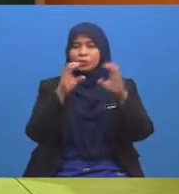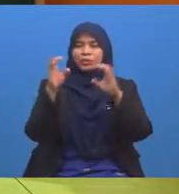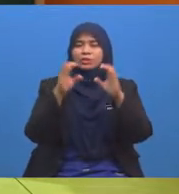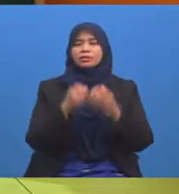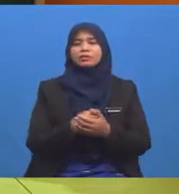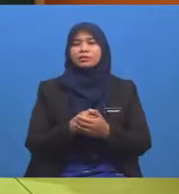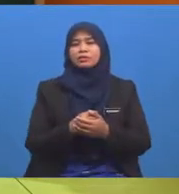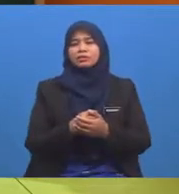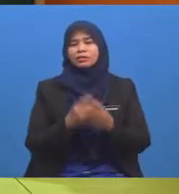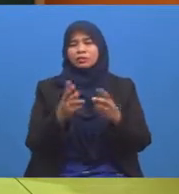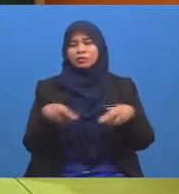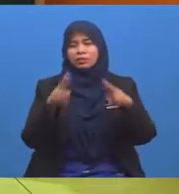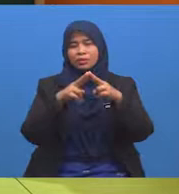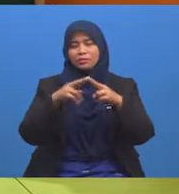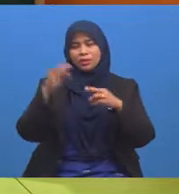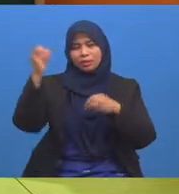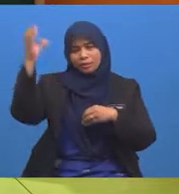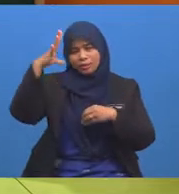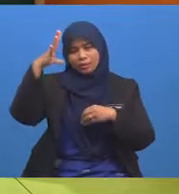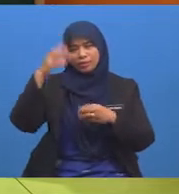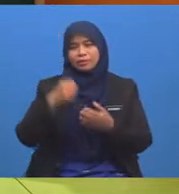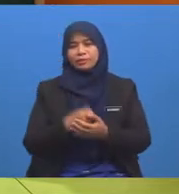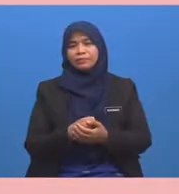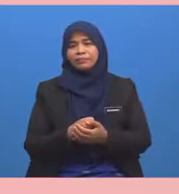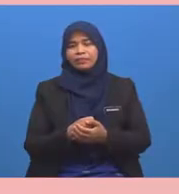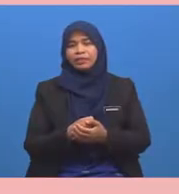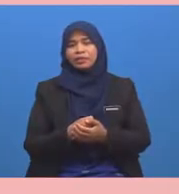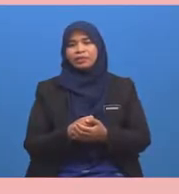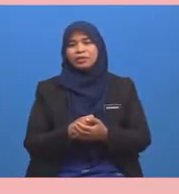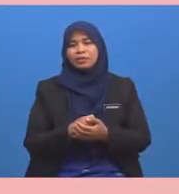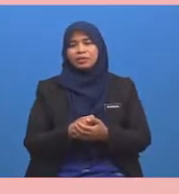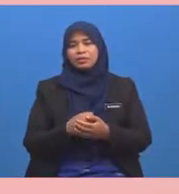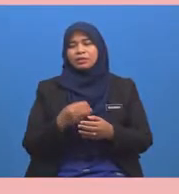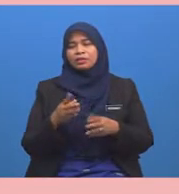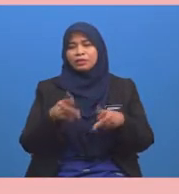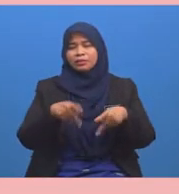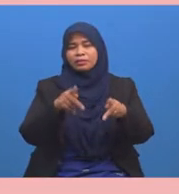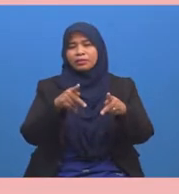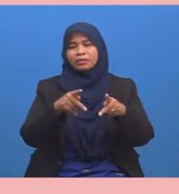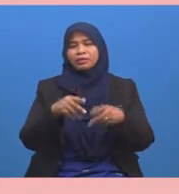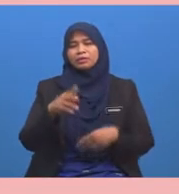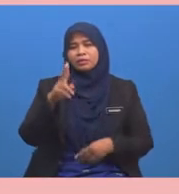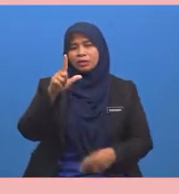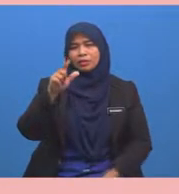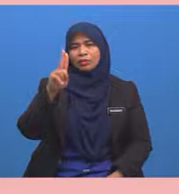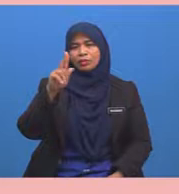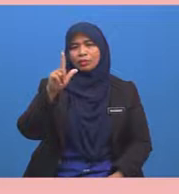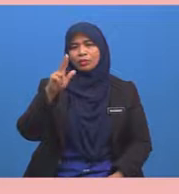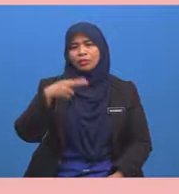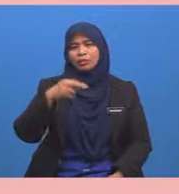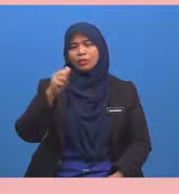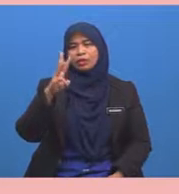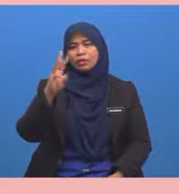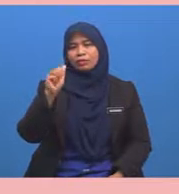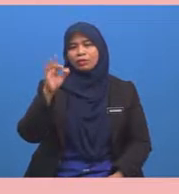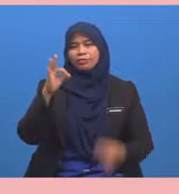terutamanya matahari dan hujan. Unsur cuaca ini menggalakkan proses luluh hawa fizikal dan luluh